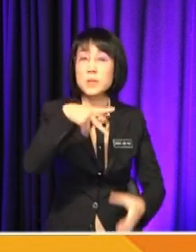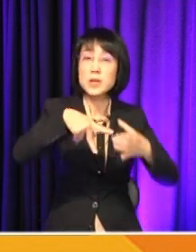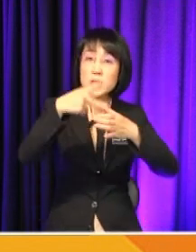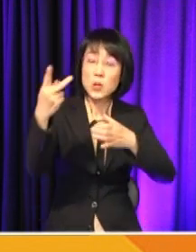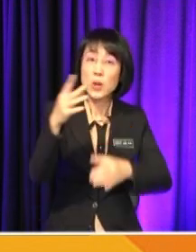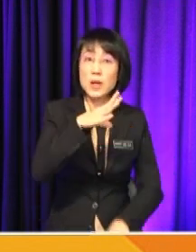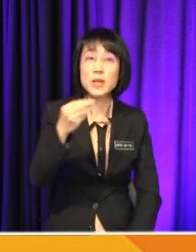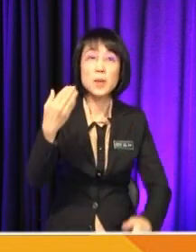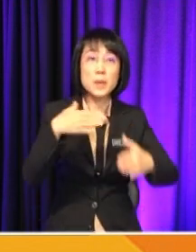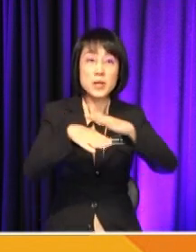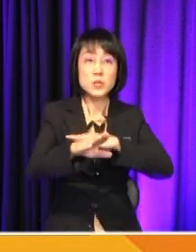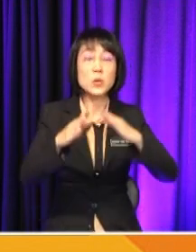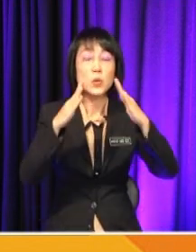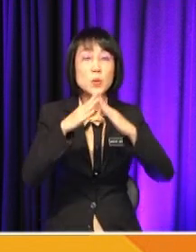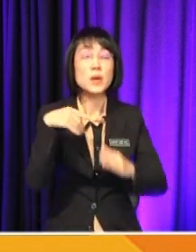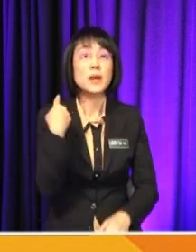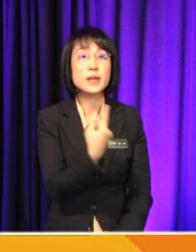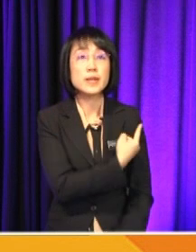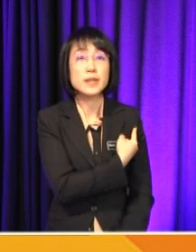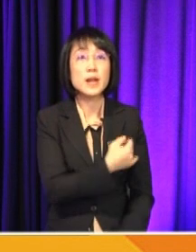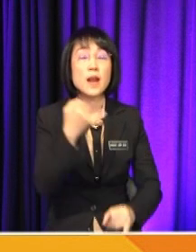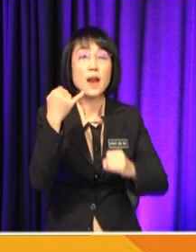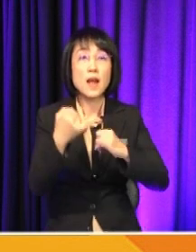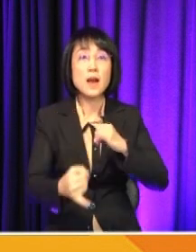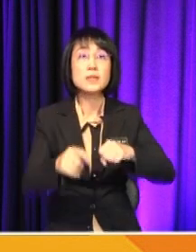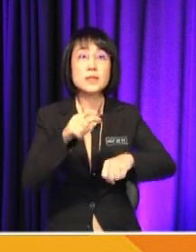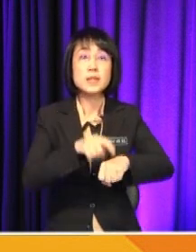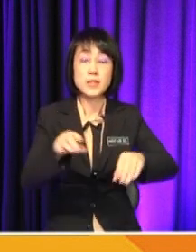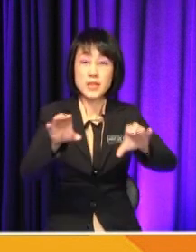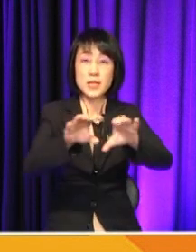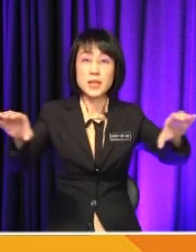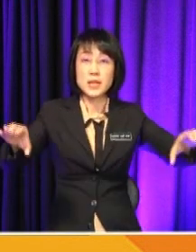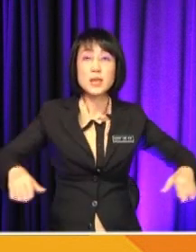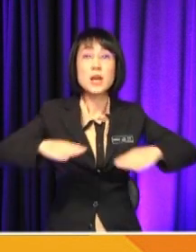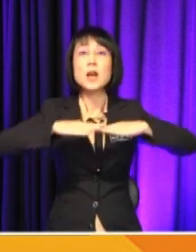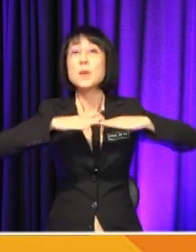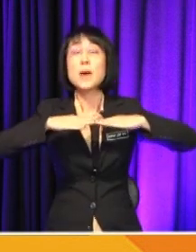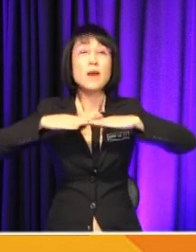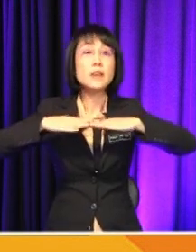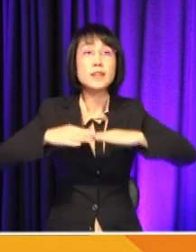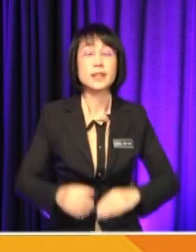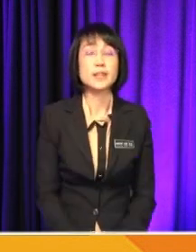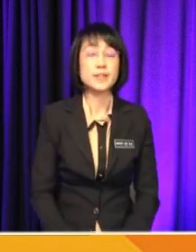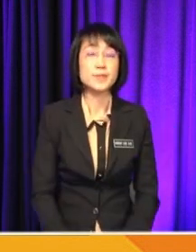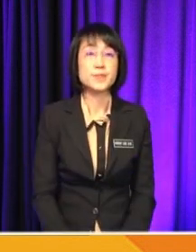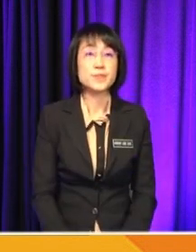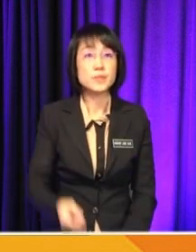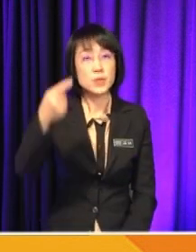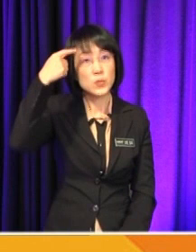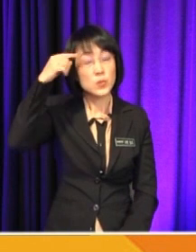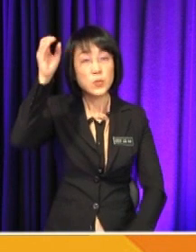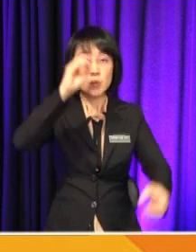Oh oke dan yang terakhir di balken ini ee sama macam TV juga boleh memantau ee siapa